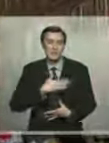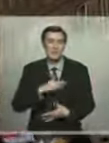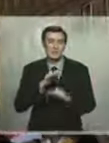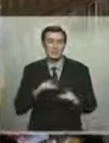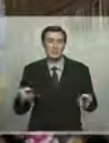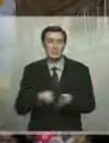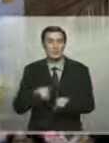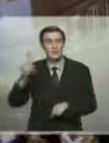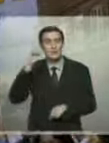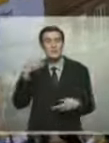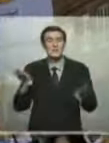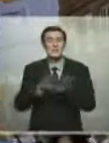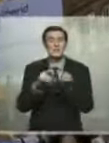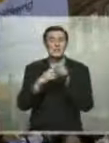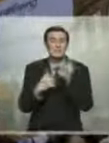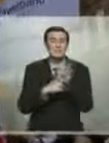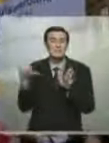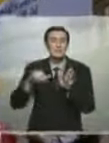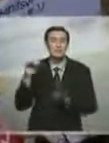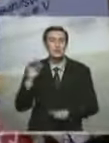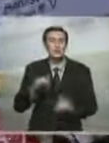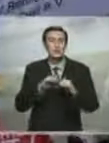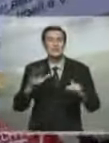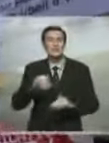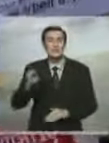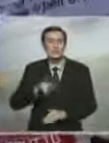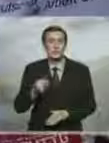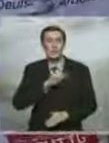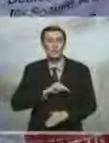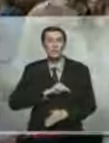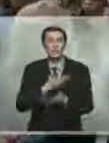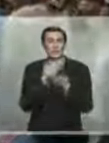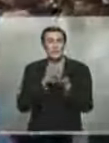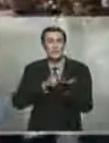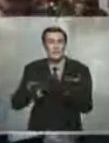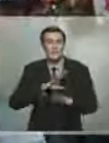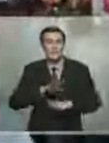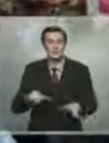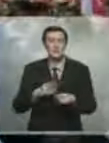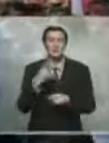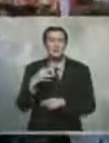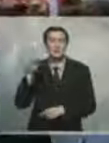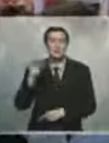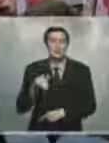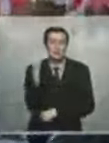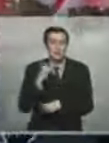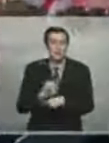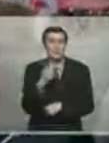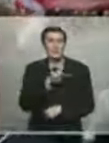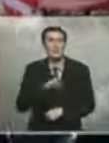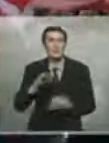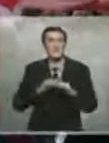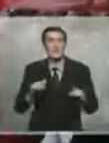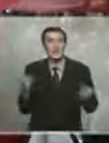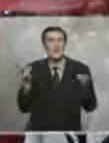по всей германии закрытый 17 с половиной тысяч всадников всего на работу не вышло 40 тысяч сотрудников а около 2 миллионов детей